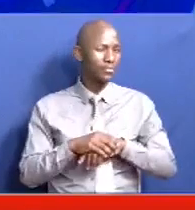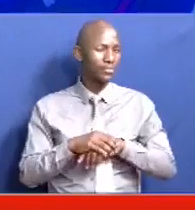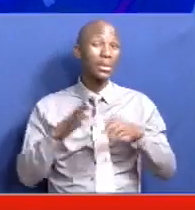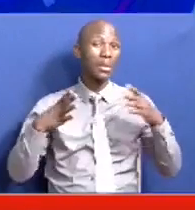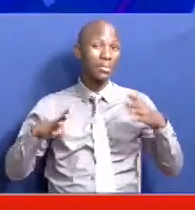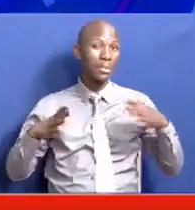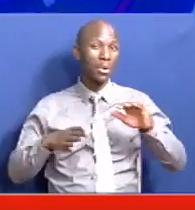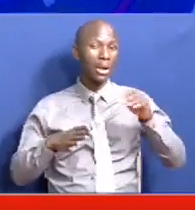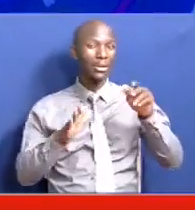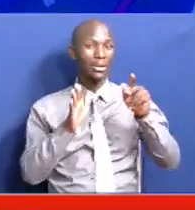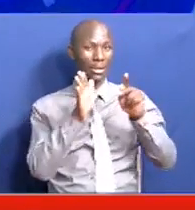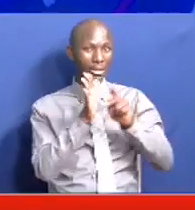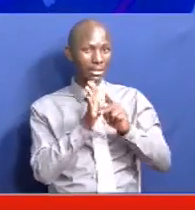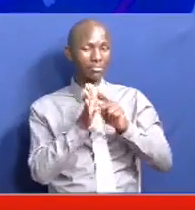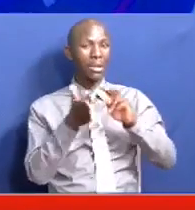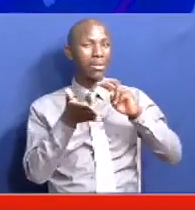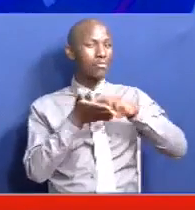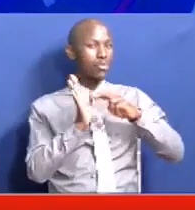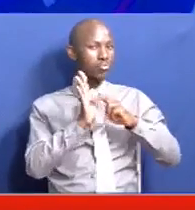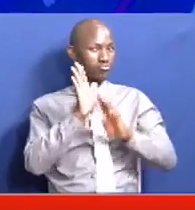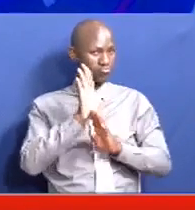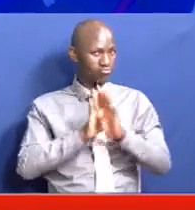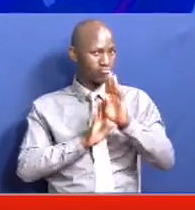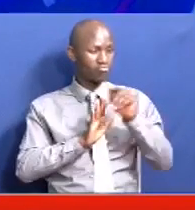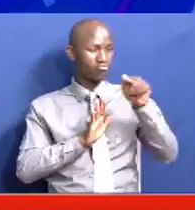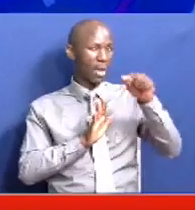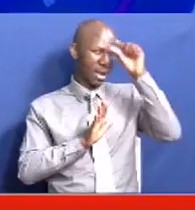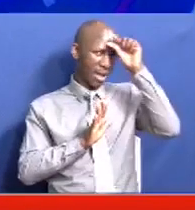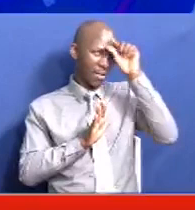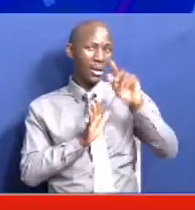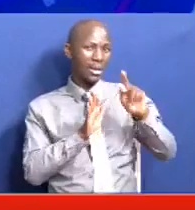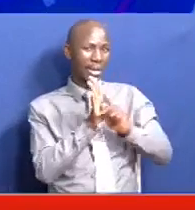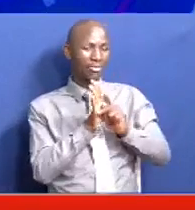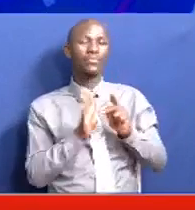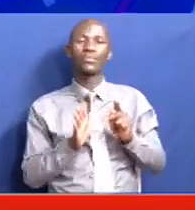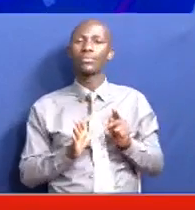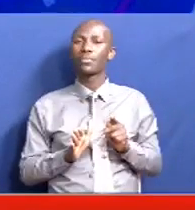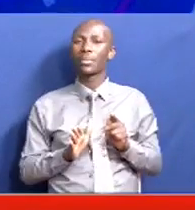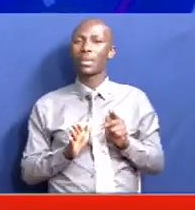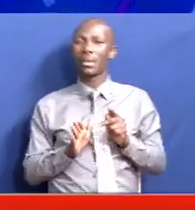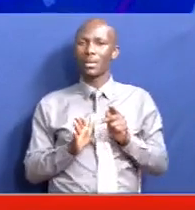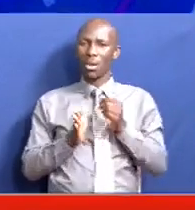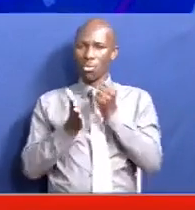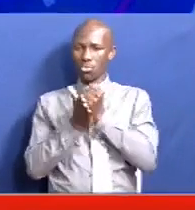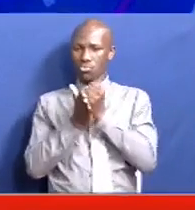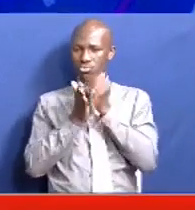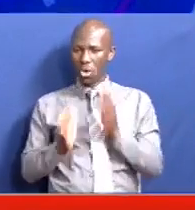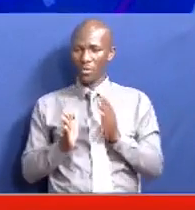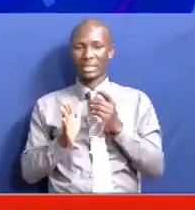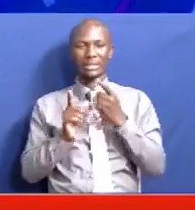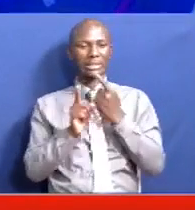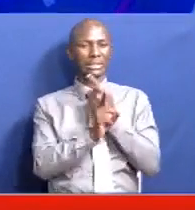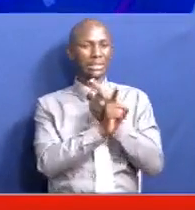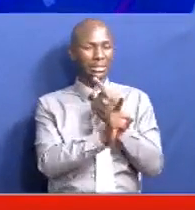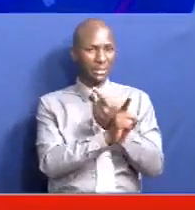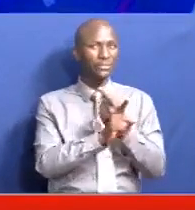Enenthi ma kaundi ya Kitui na miradi ya maendeleo ya silikali ya kaundi ya Kitui na nikana maofisa mame vya kitho kanganyo ndhini wa kaundi ya Kitui na